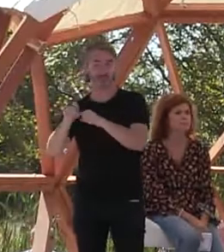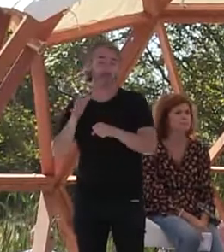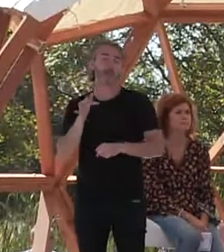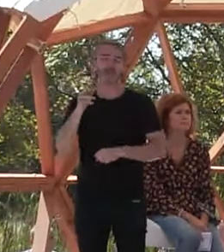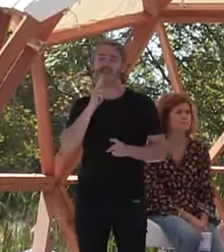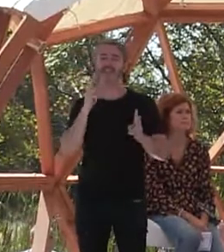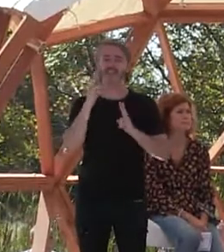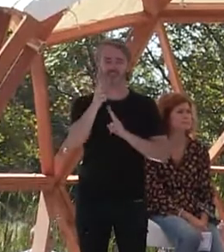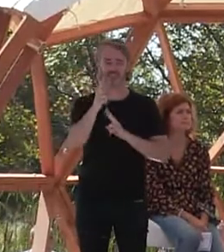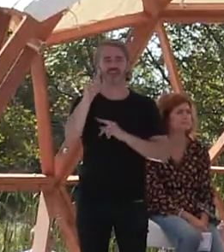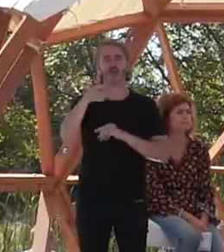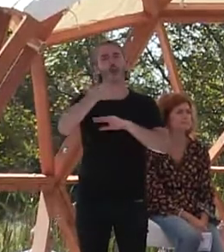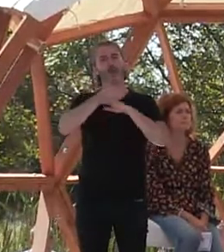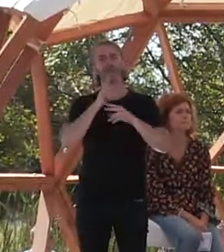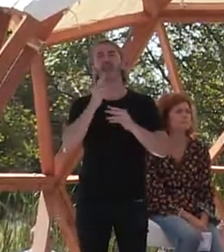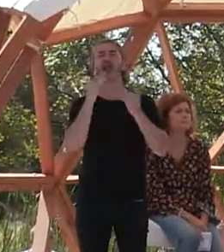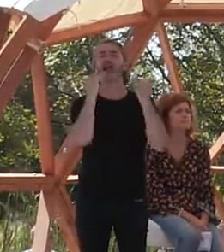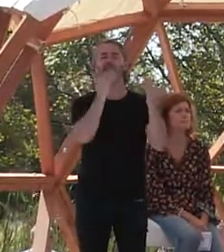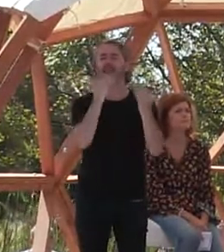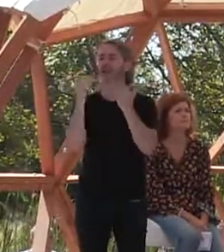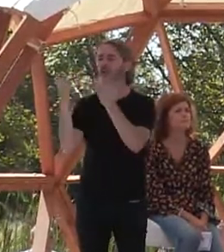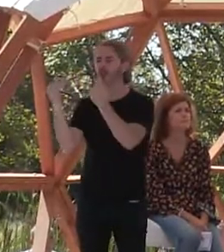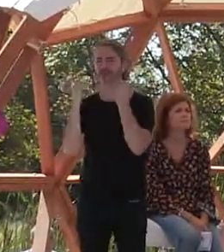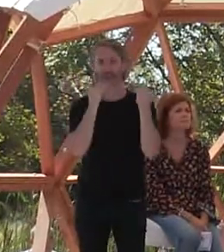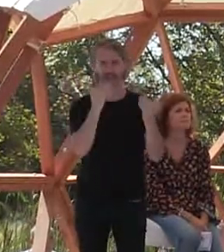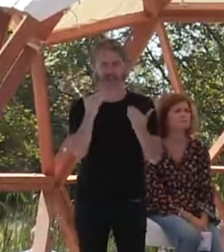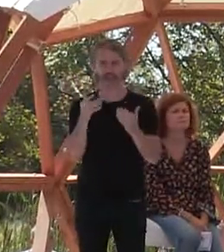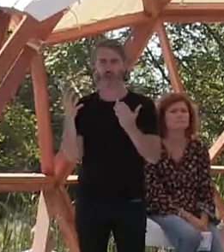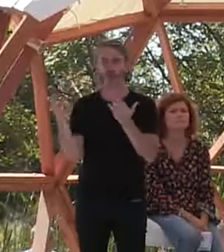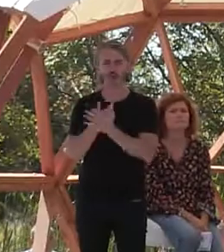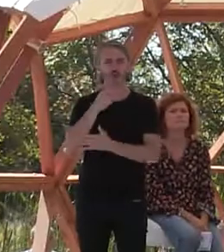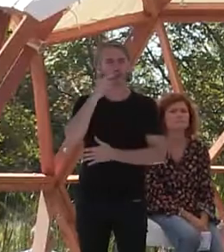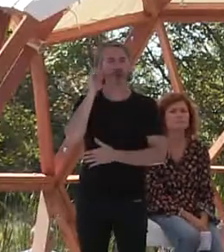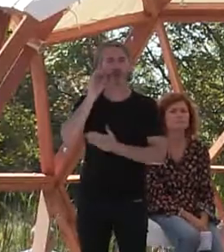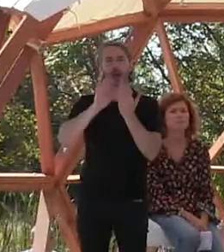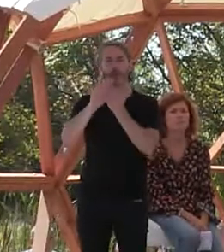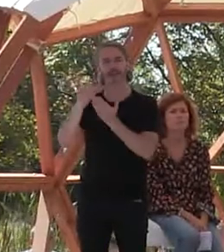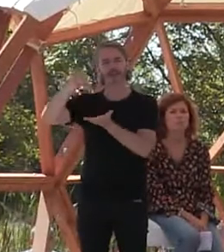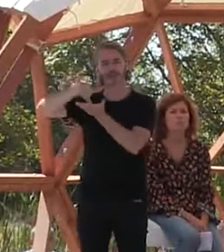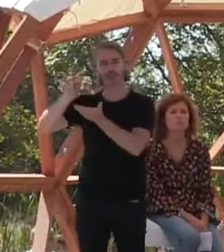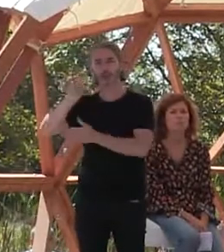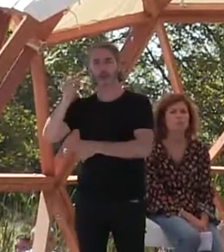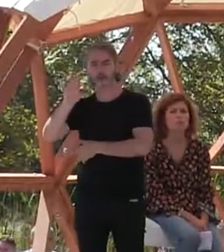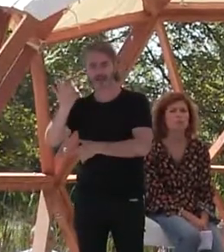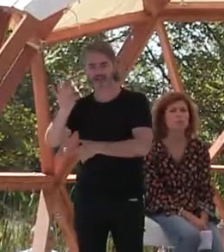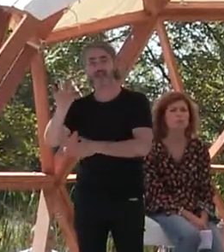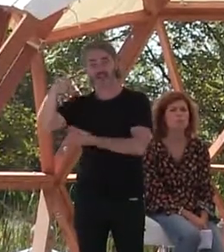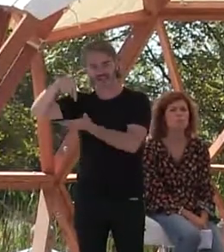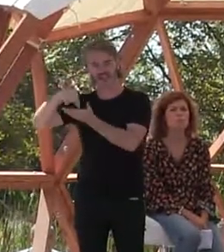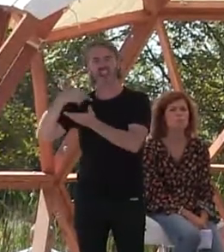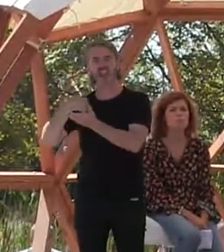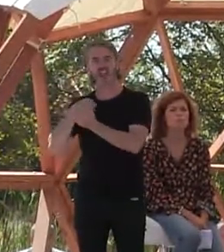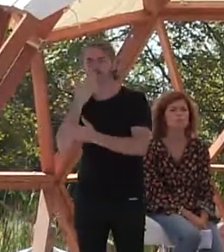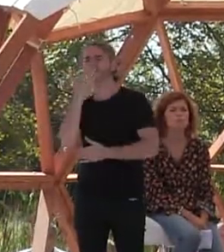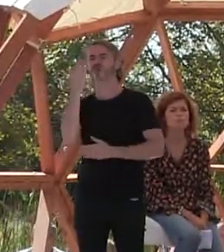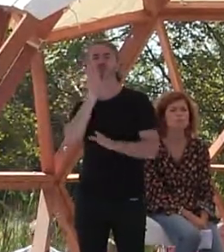afortunadament, moltes gràcies. Moltes gràcies a tots els veïns i veïnes de Valls que van anar davant de la Guàrdia Civil